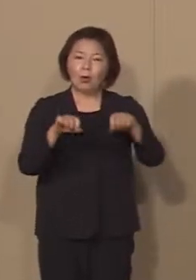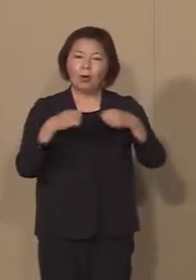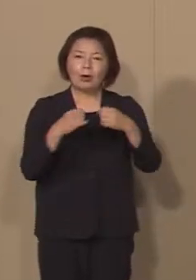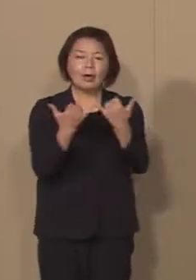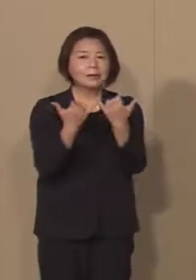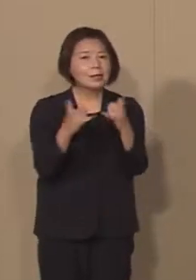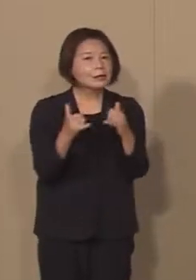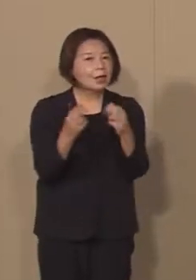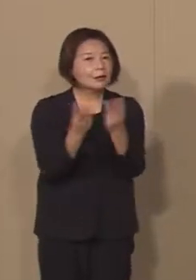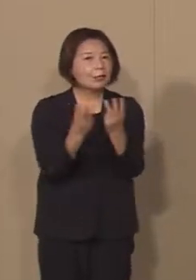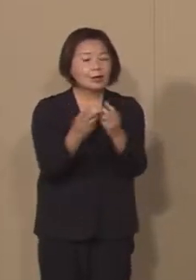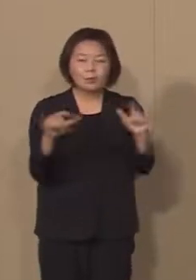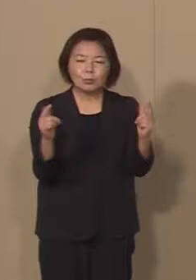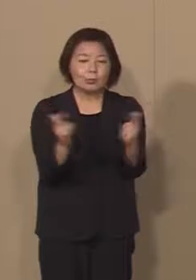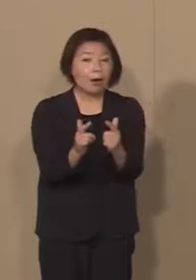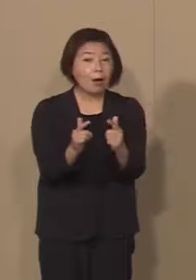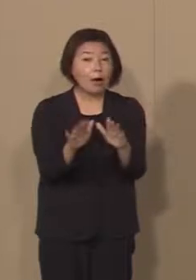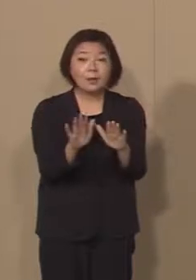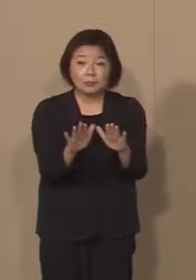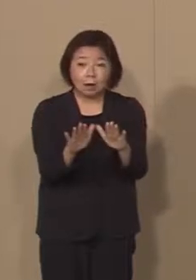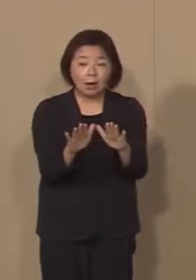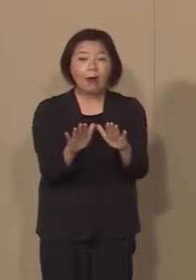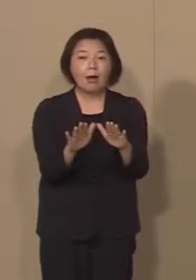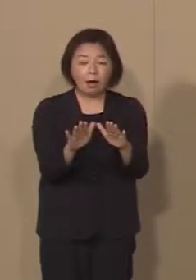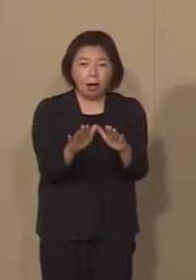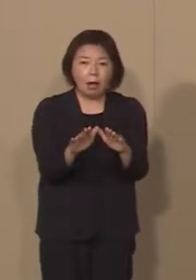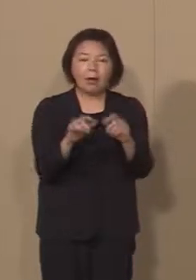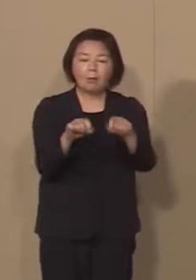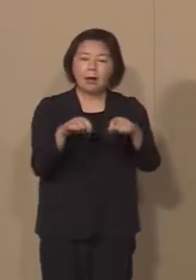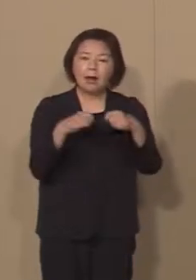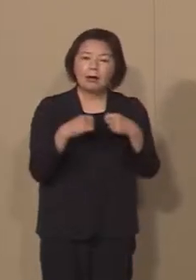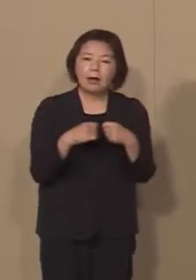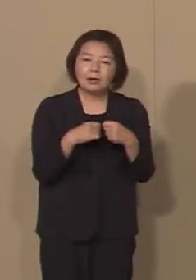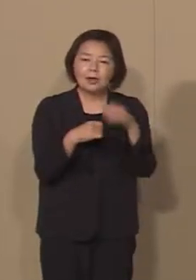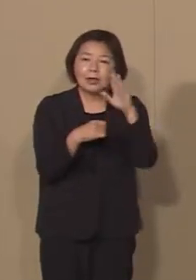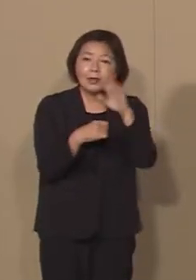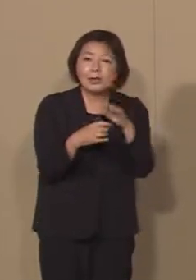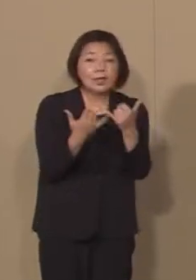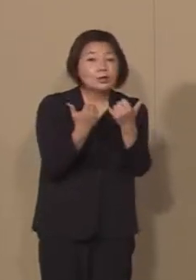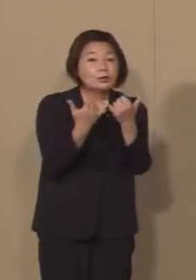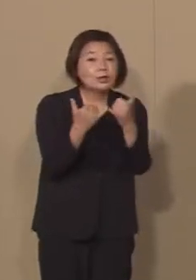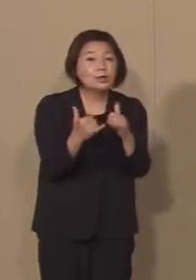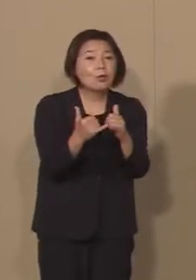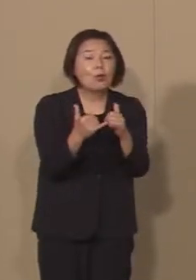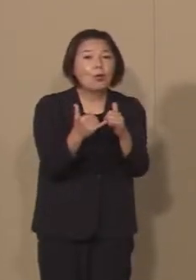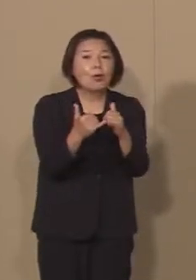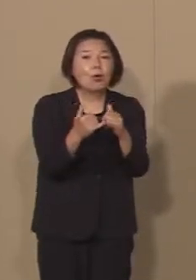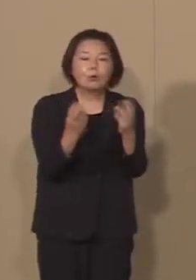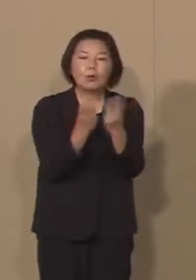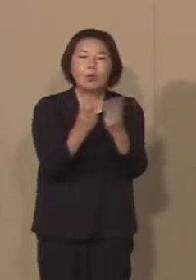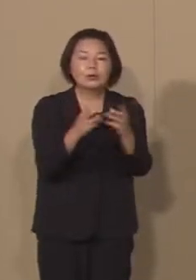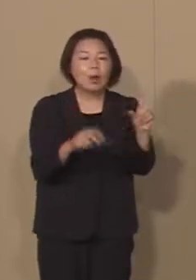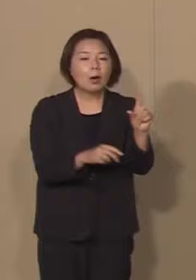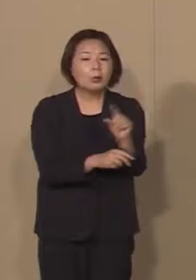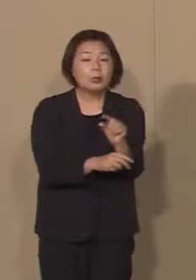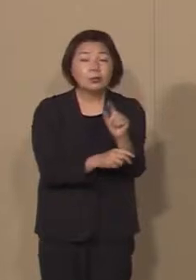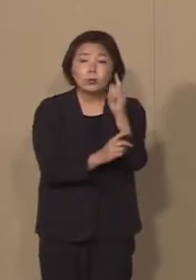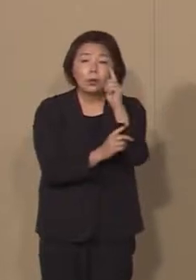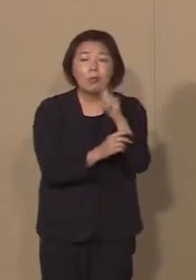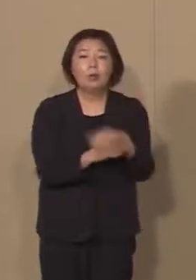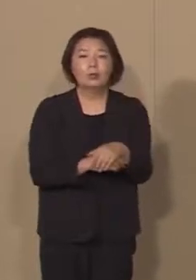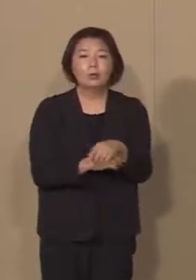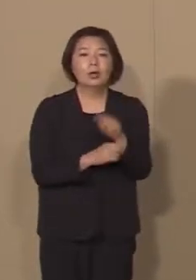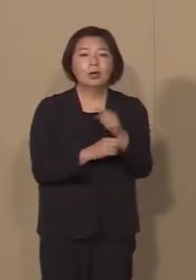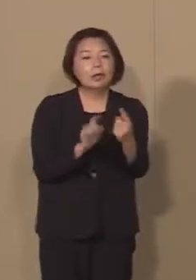も説明できてないで誰も行ったフェスだからつ感染しやすいとカシャっても終わりましたので話なんだろうけどそういうことに対し